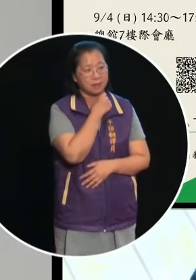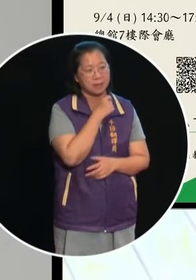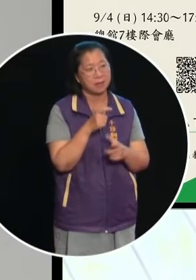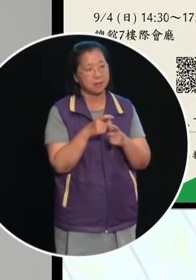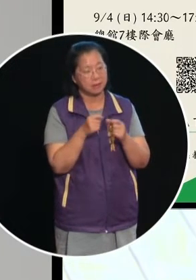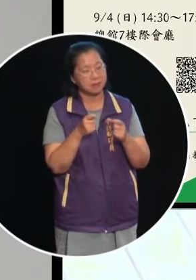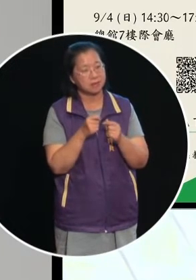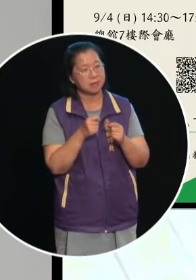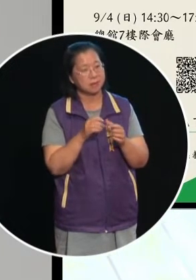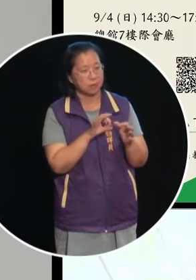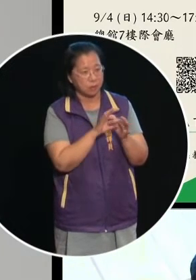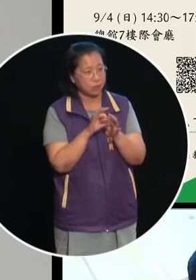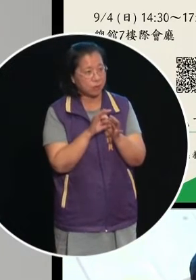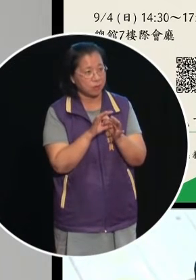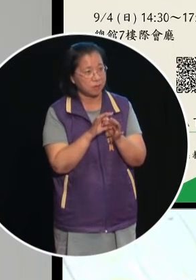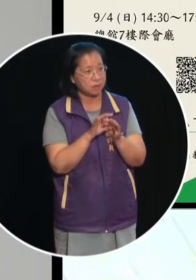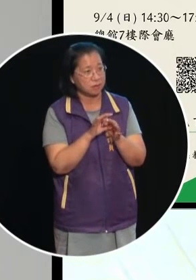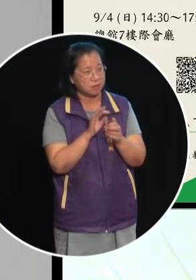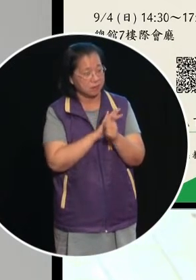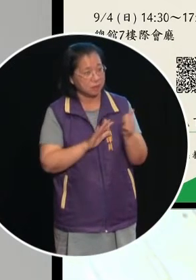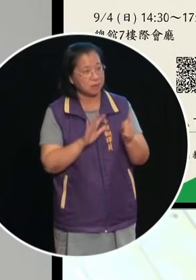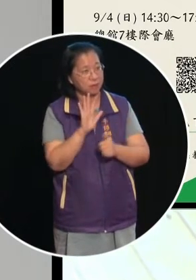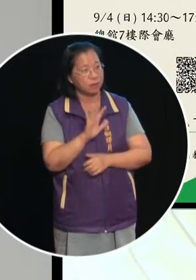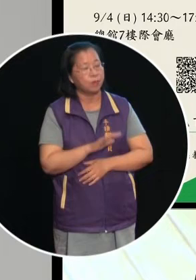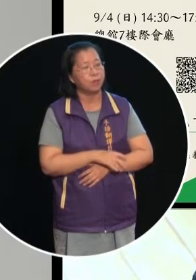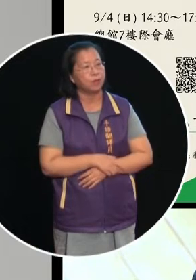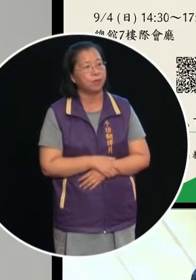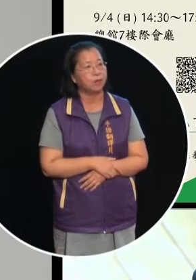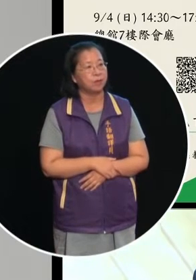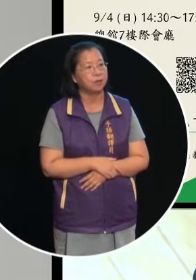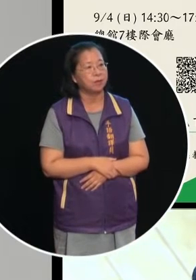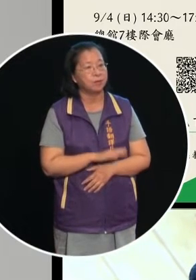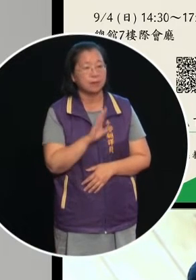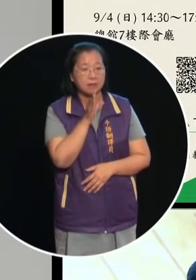加分。不过呢，